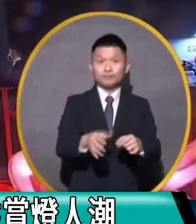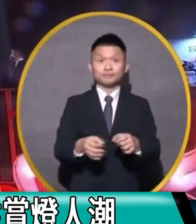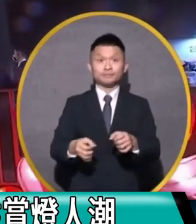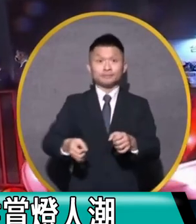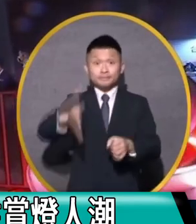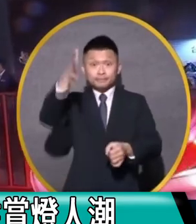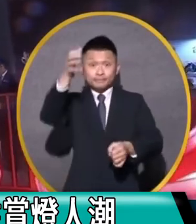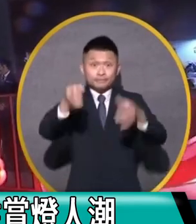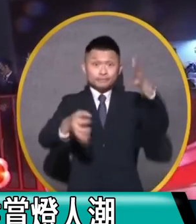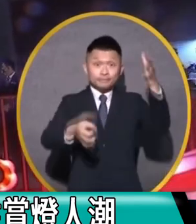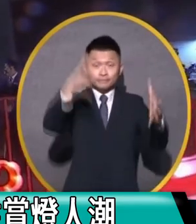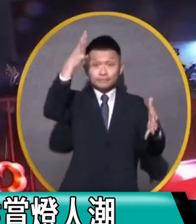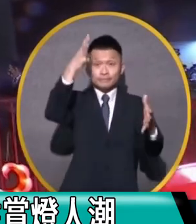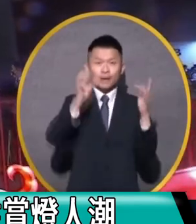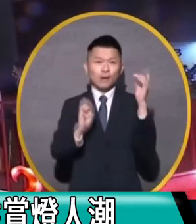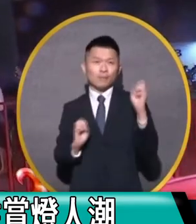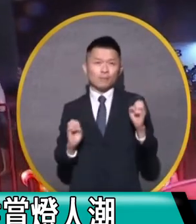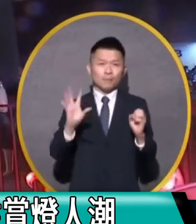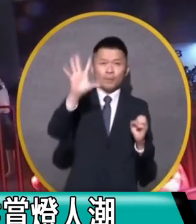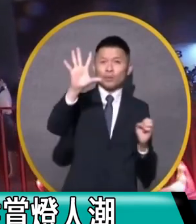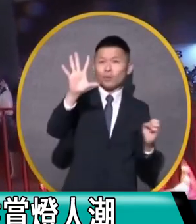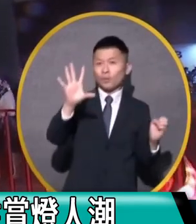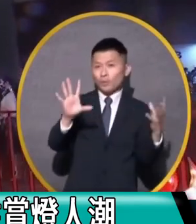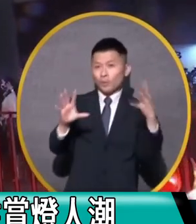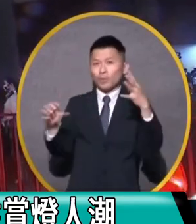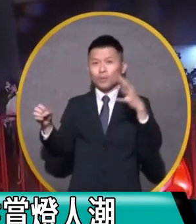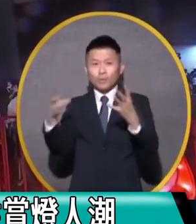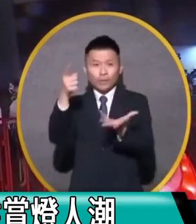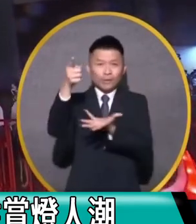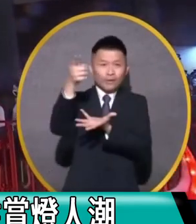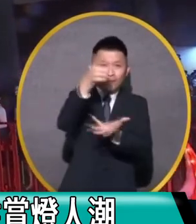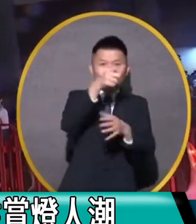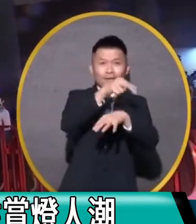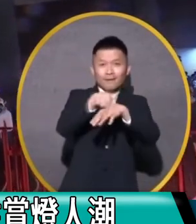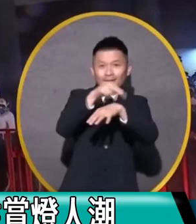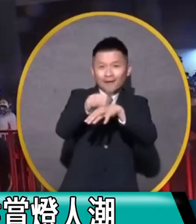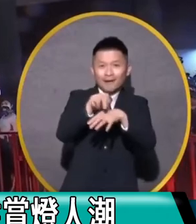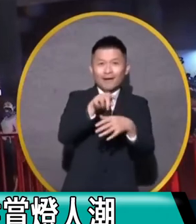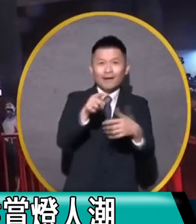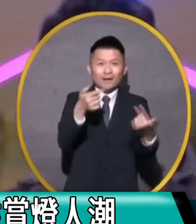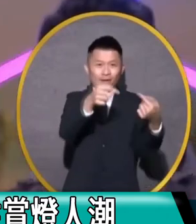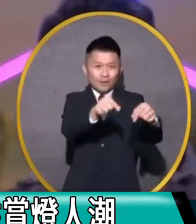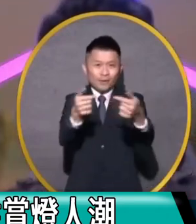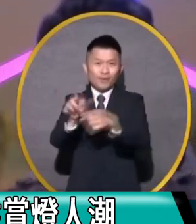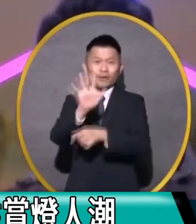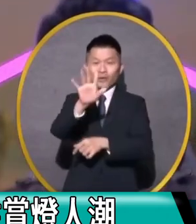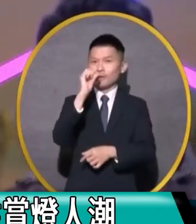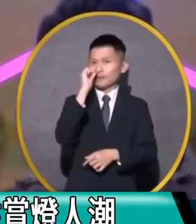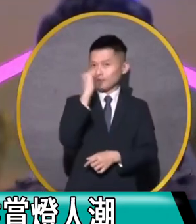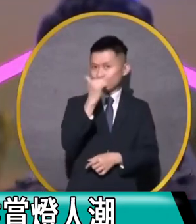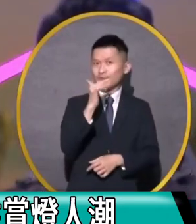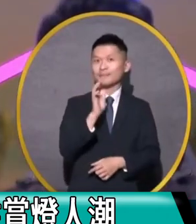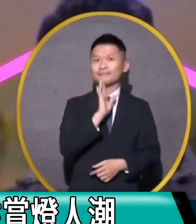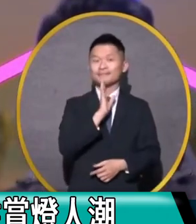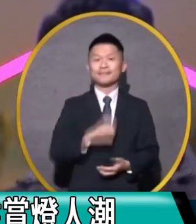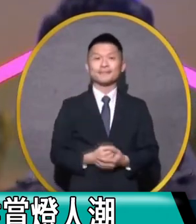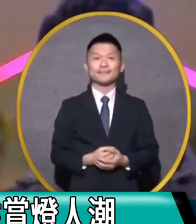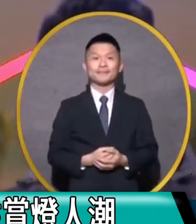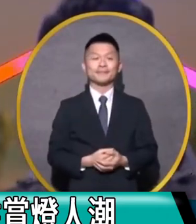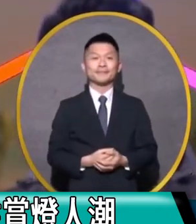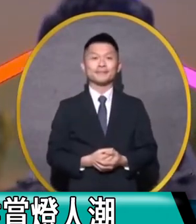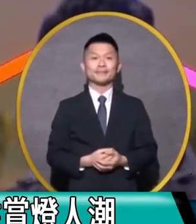跟景观都成为我们灯展设计的一部分，非常的特别。那么像是我